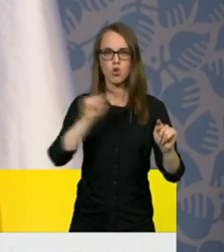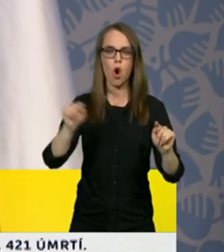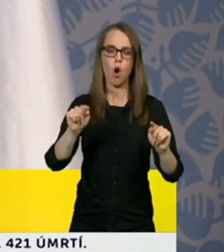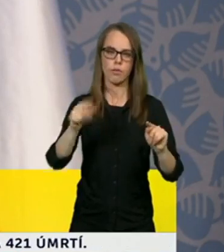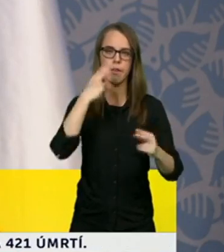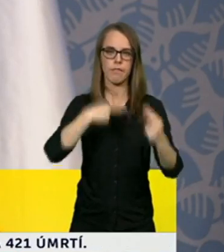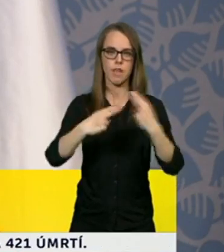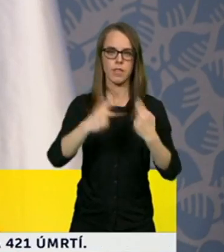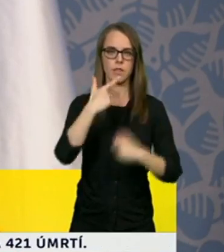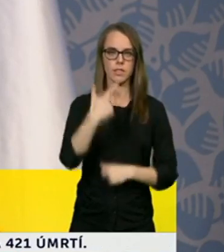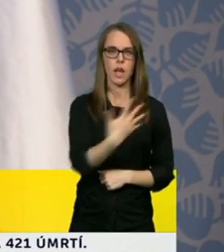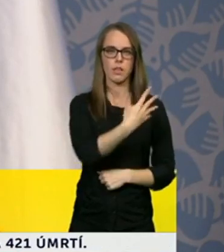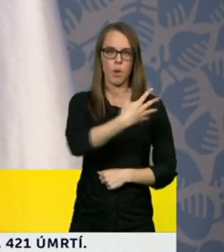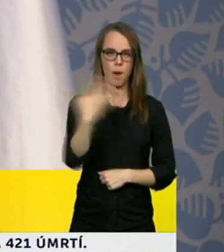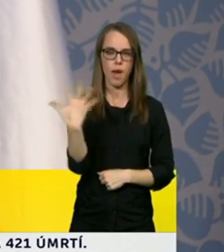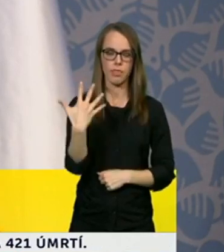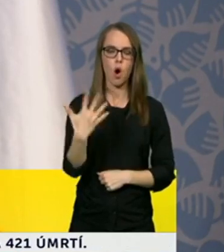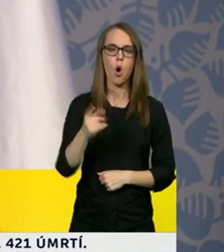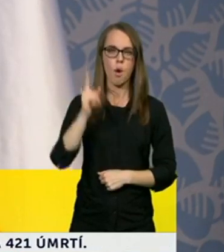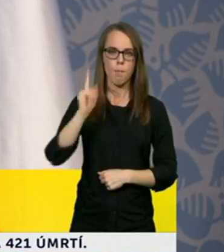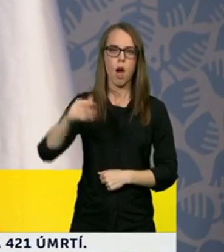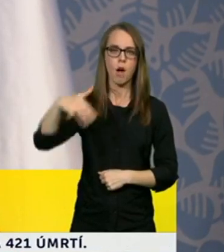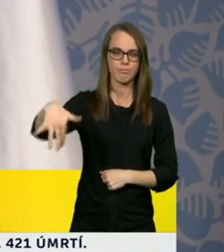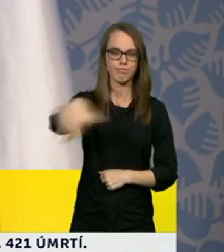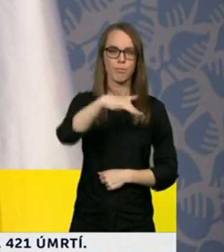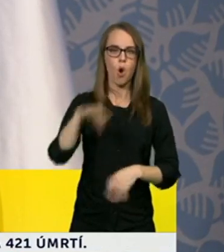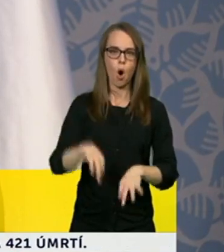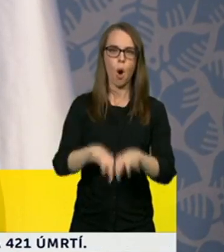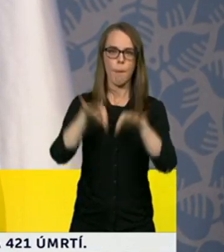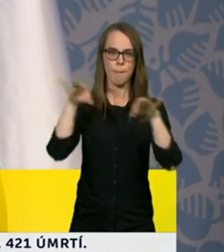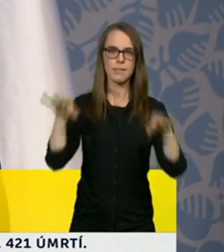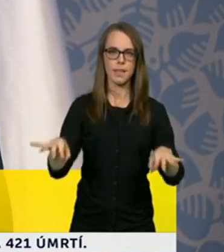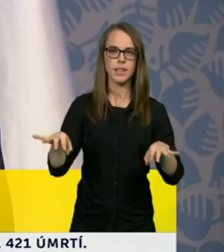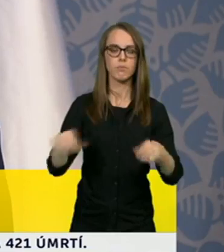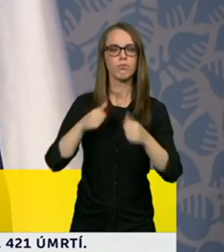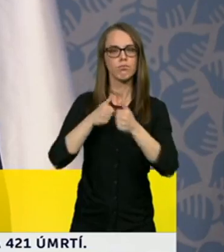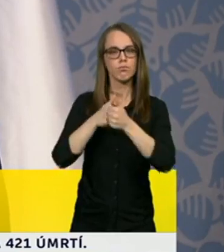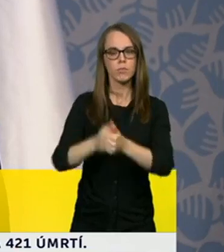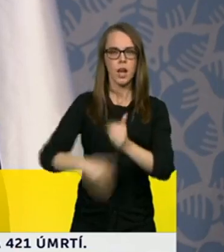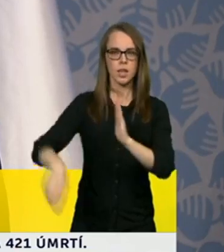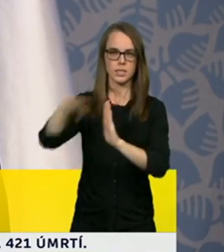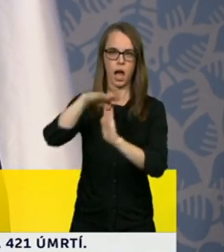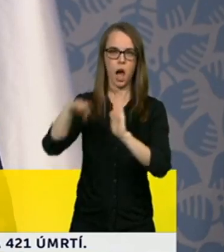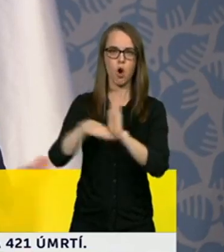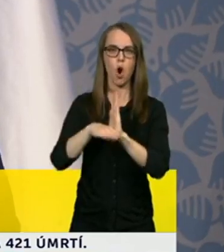25. května regulovány skrze zákon o ochraně veřejného zdraví mimořádnými opatřeními